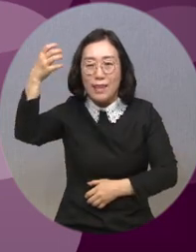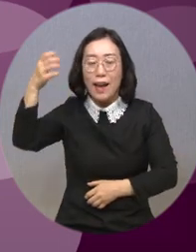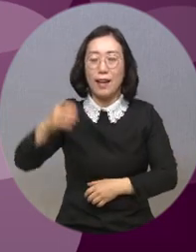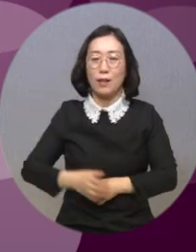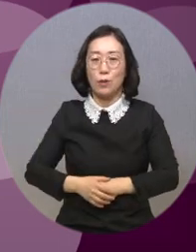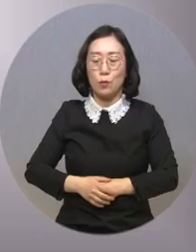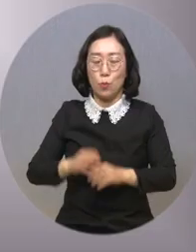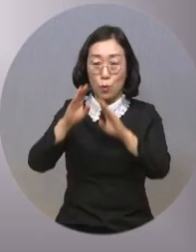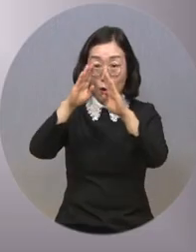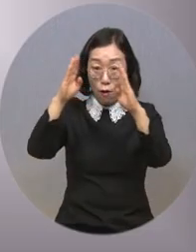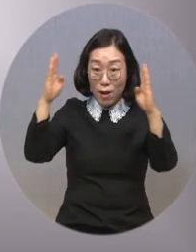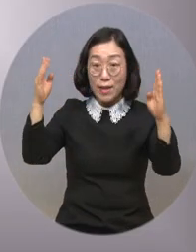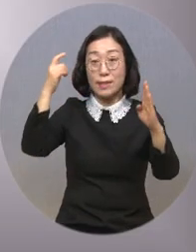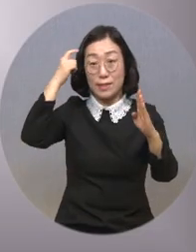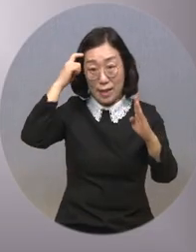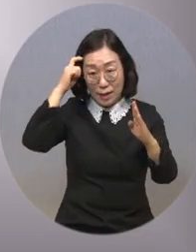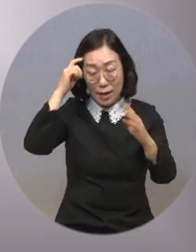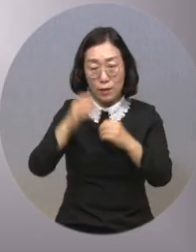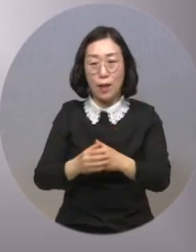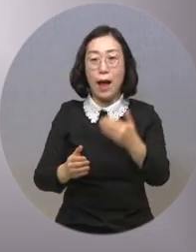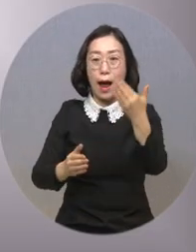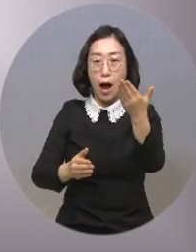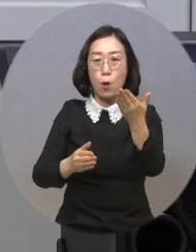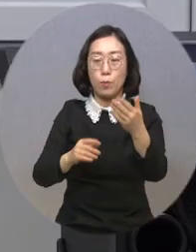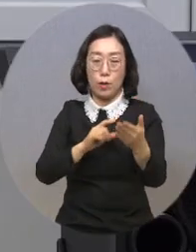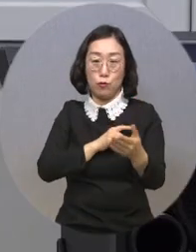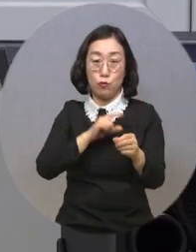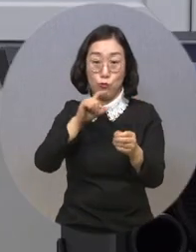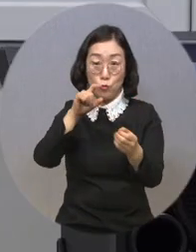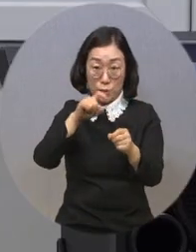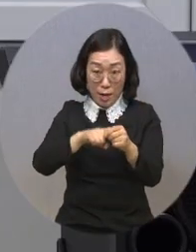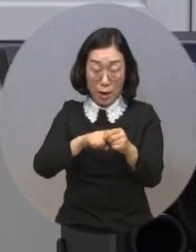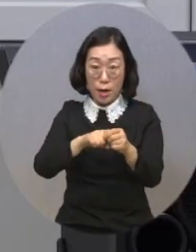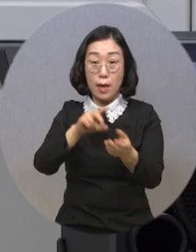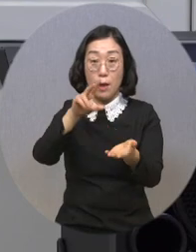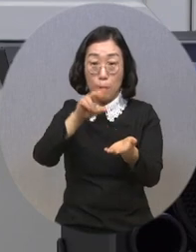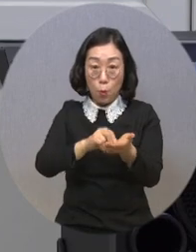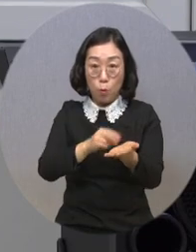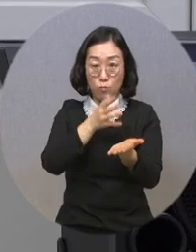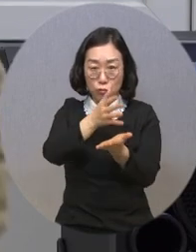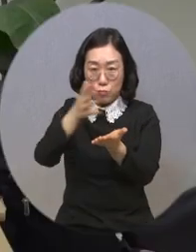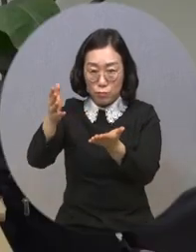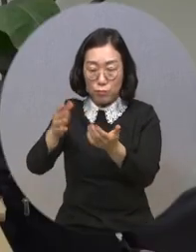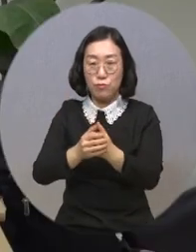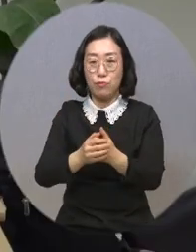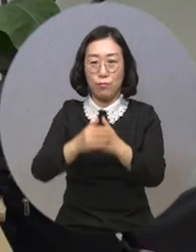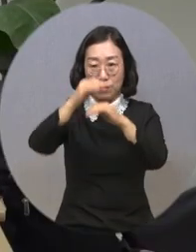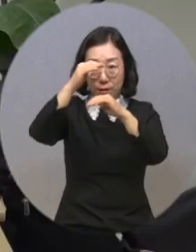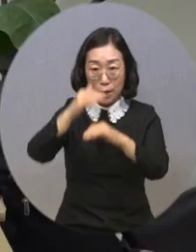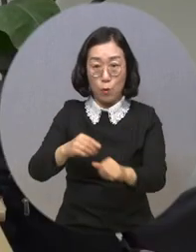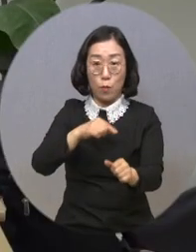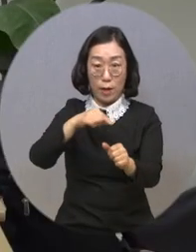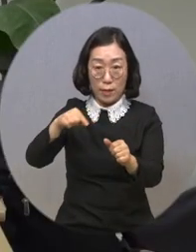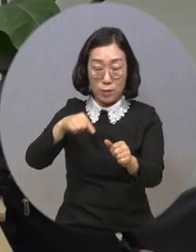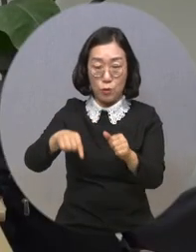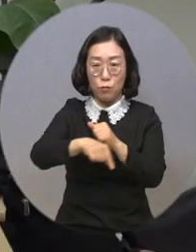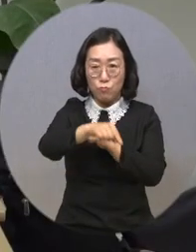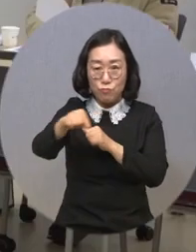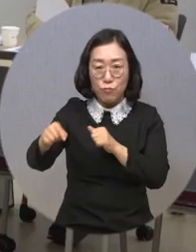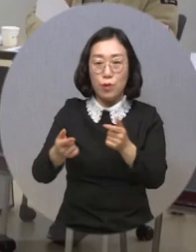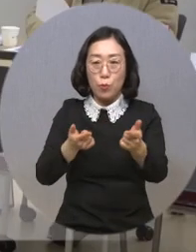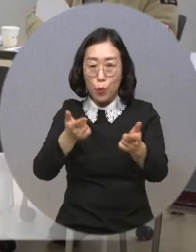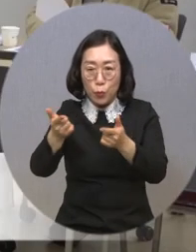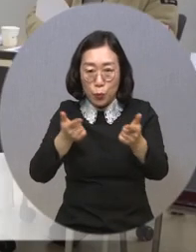사고를 지향하며 9개의 학습 주제를 바탕으로 구성원들의 사고의 흐름을 따라 유연하게